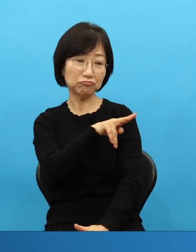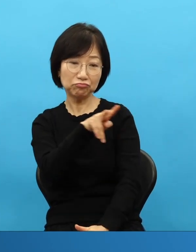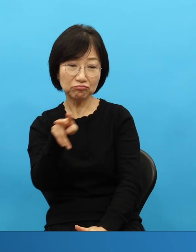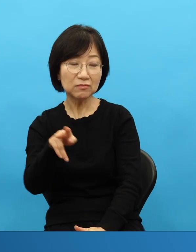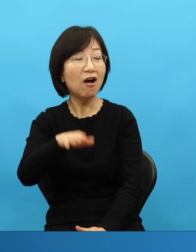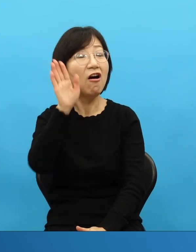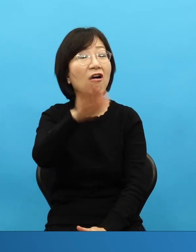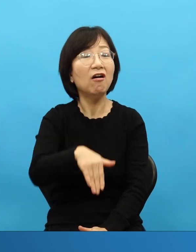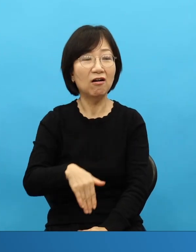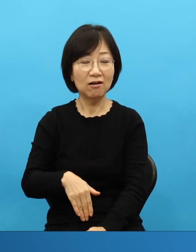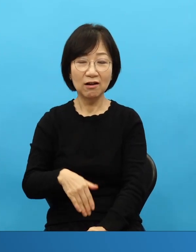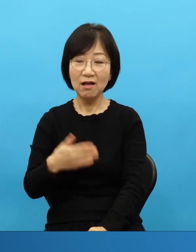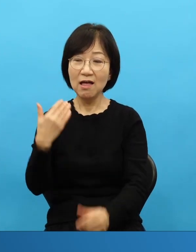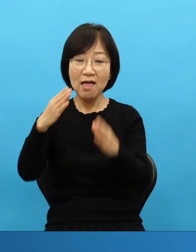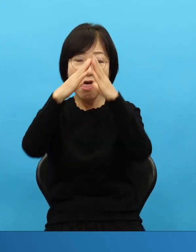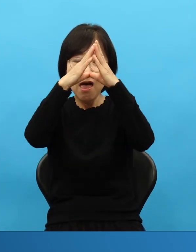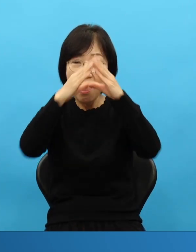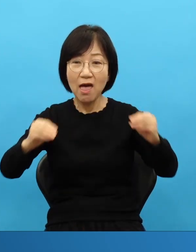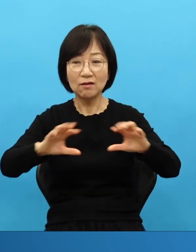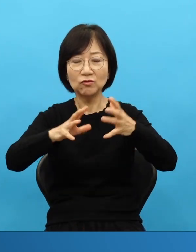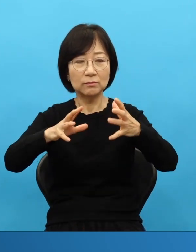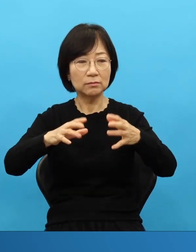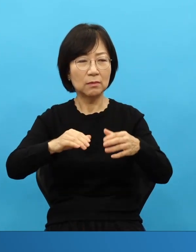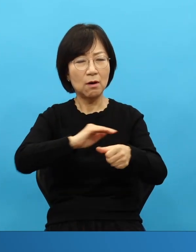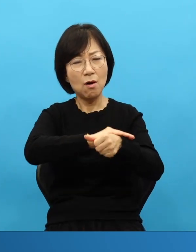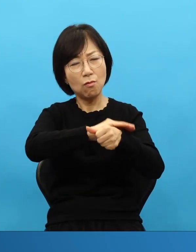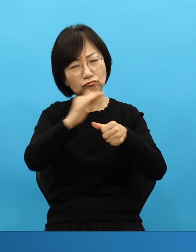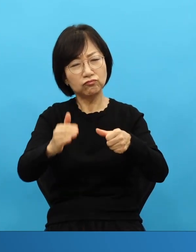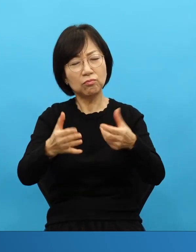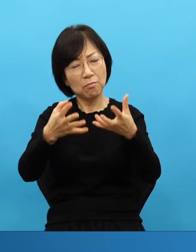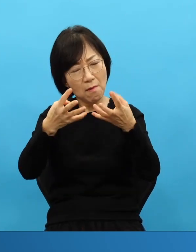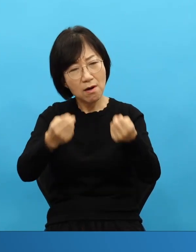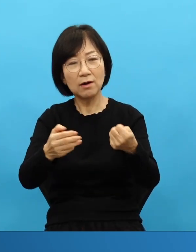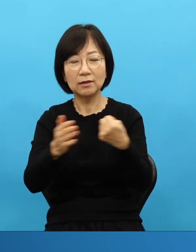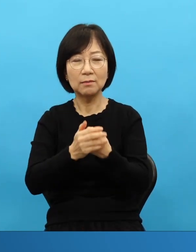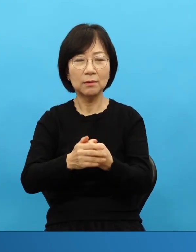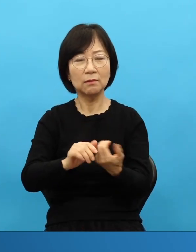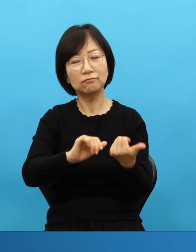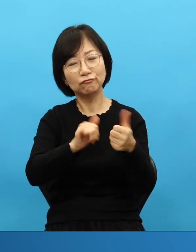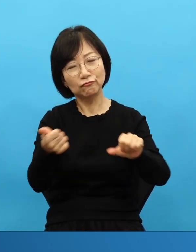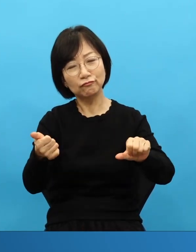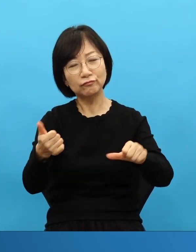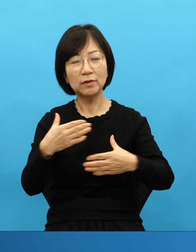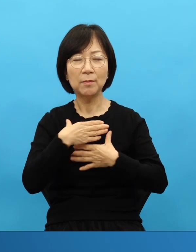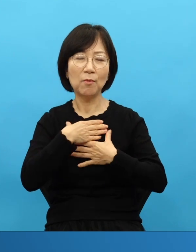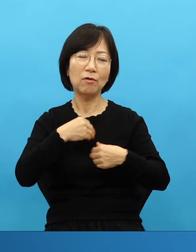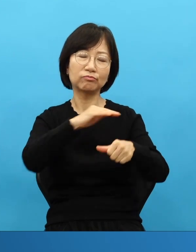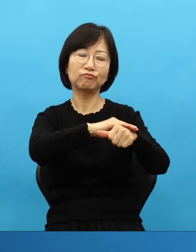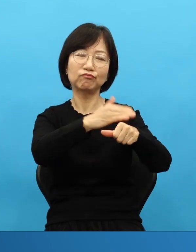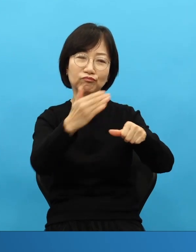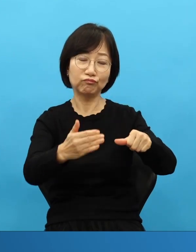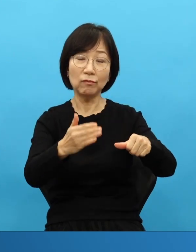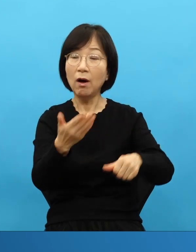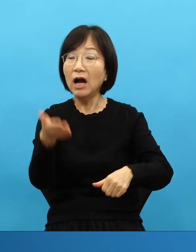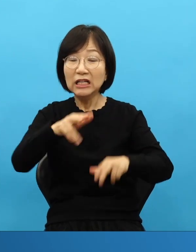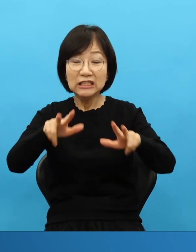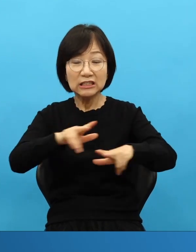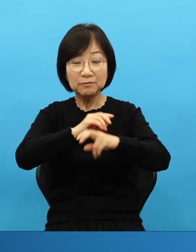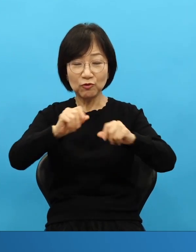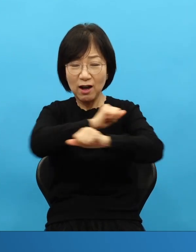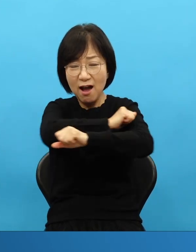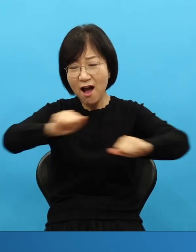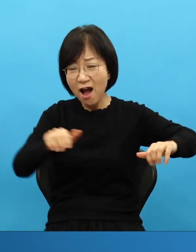애굽에 있을 때 그 무더기만 찾냐? 그거 죽으면 편한데 왜 여기서 죽냐? 모래 땅에서. Oh, there's so many good graves back in Egypt. Why do we have to die here in the